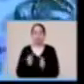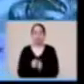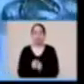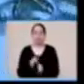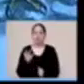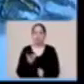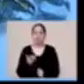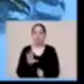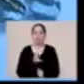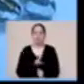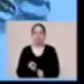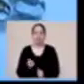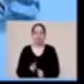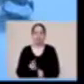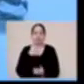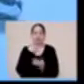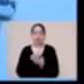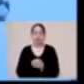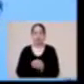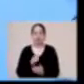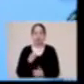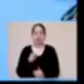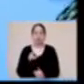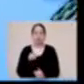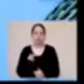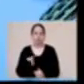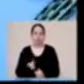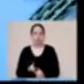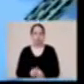и умерщвления своей жертвы.